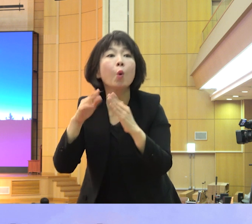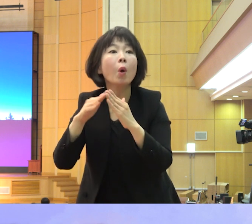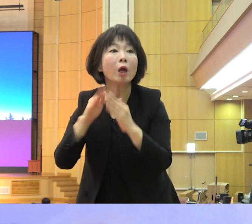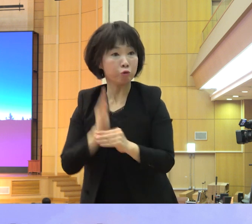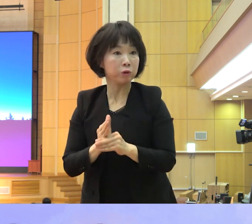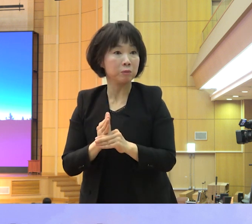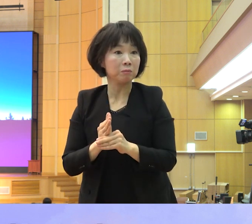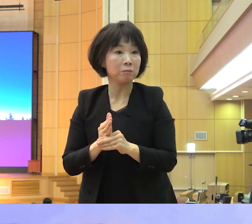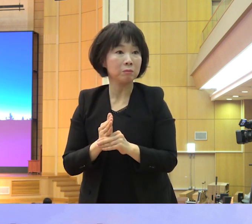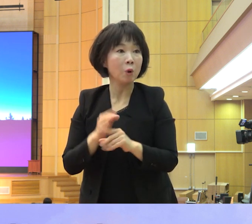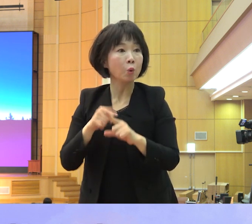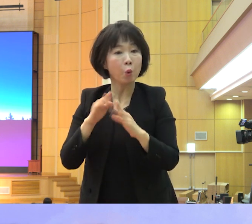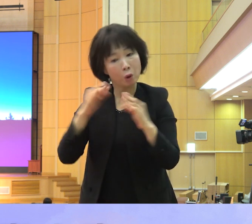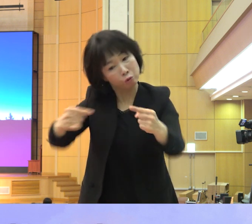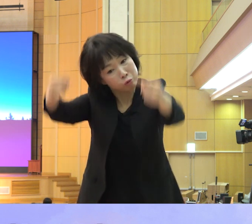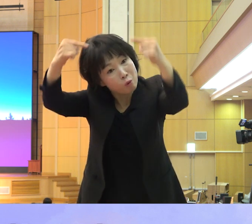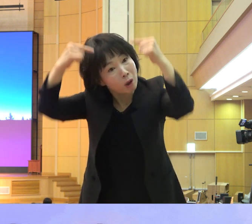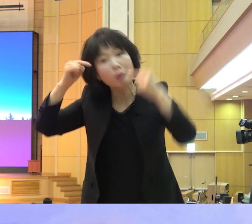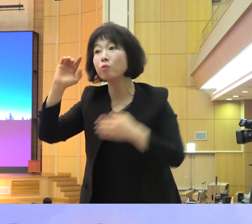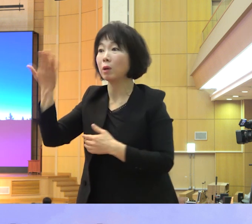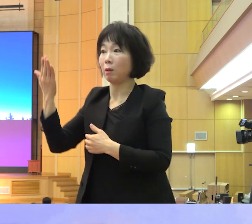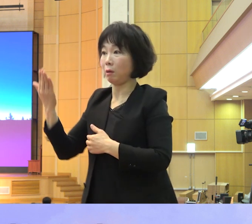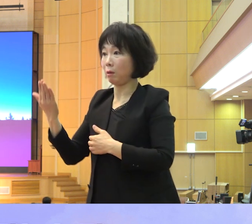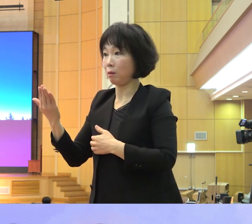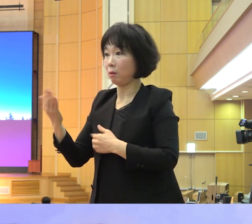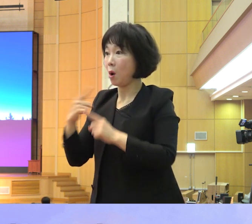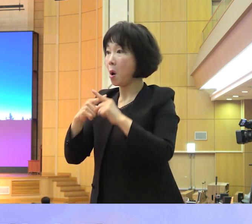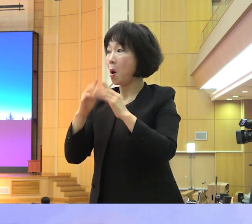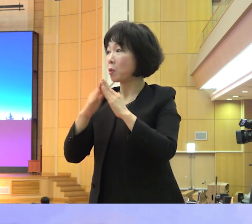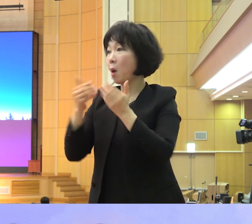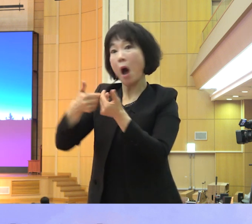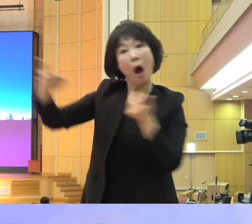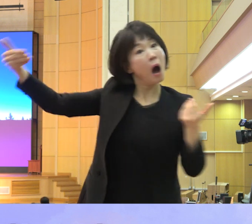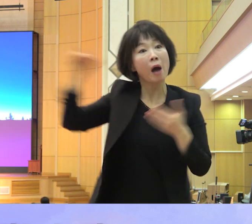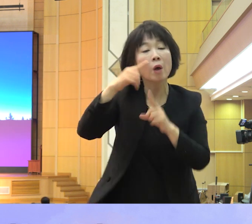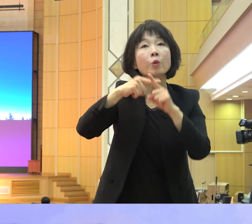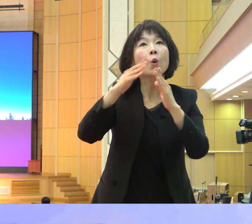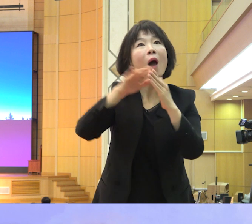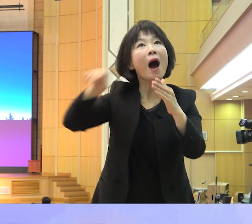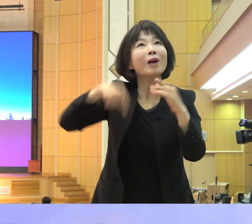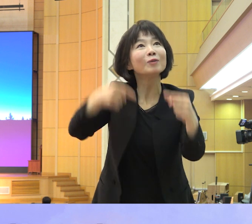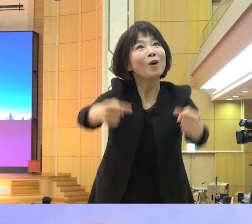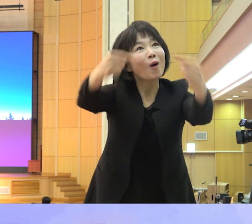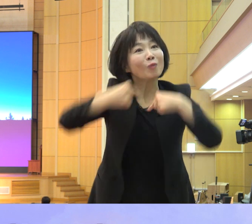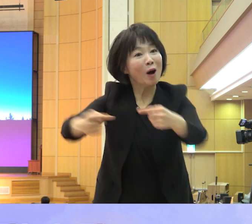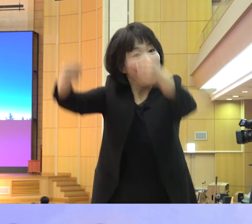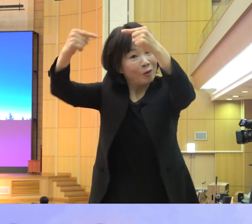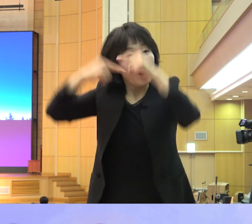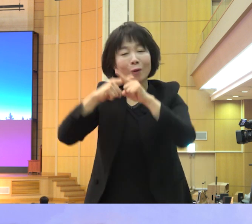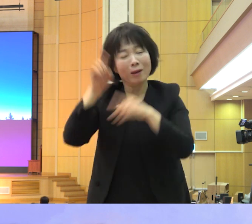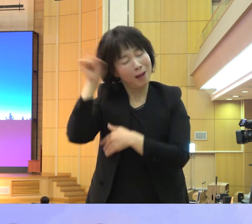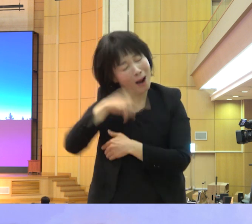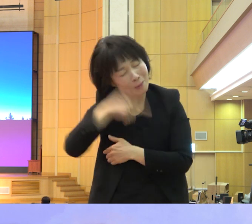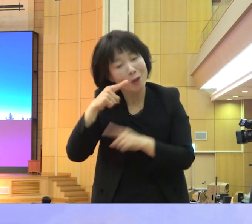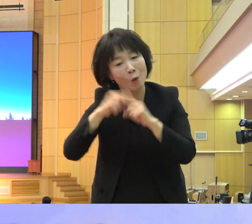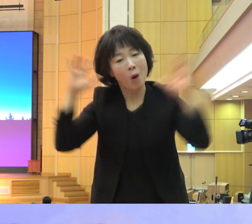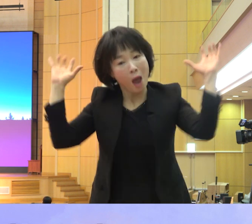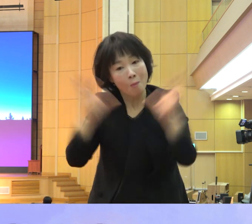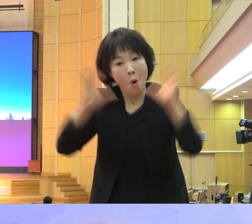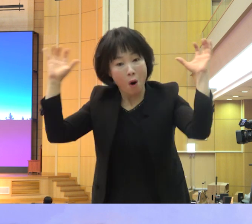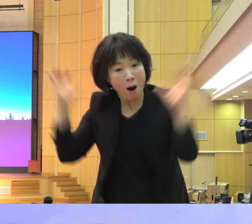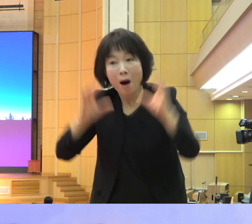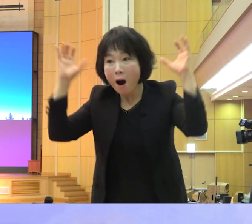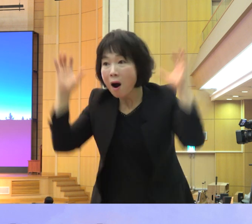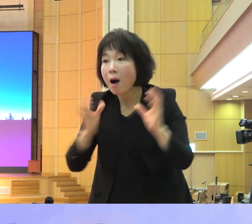교회를 중심으로 하는 거예요. 그러니까 초대교회 사람들은 성령이 충만하고 말씀이 충만하고 은혜가 충만한 그런 사람들은 항상 날마다 성전에 모이기를,